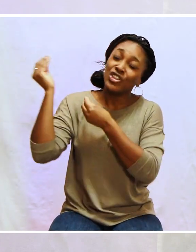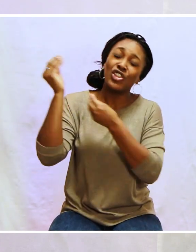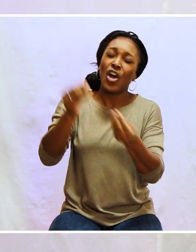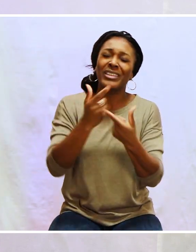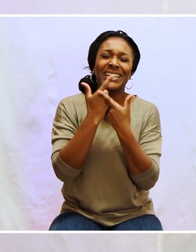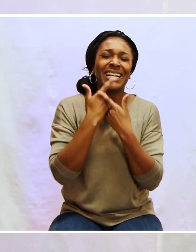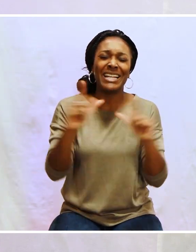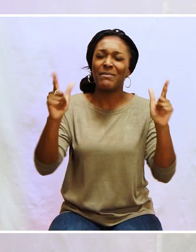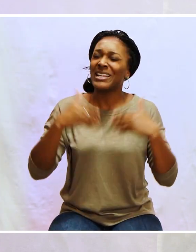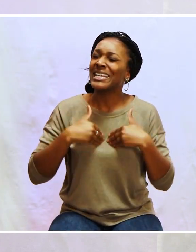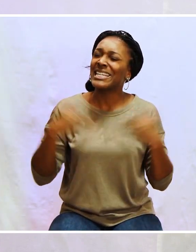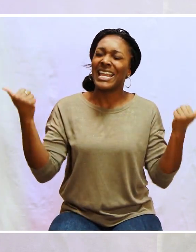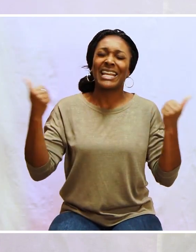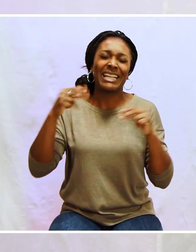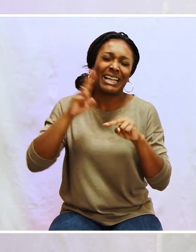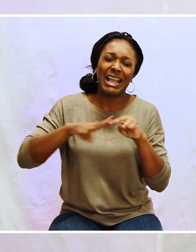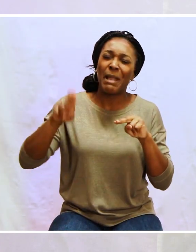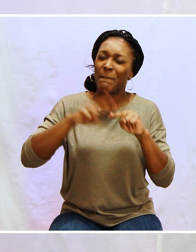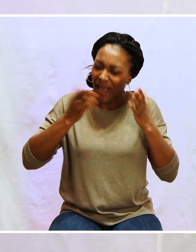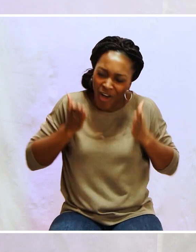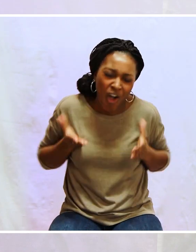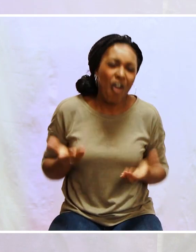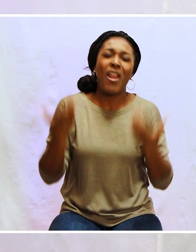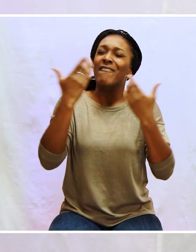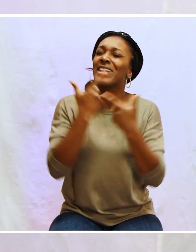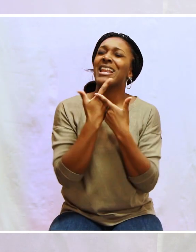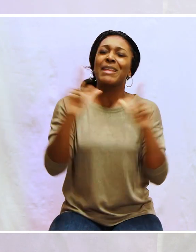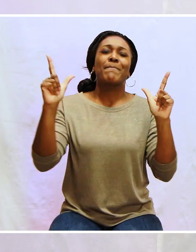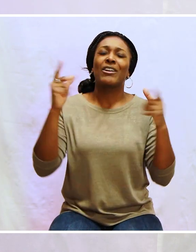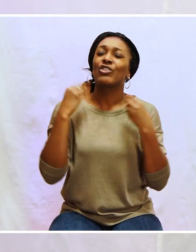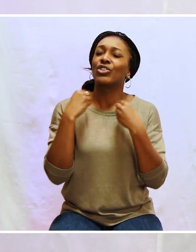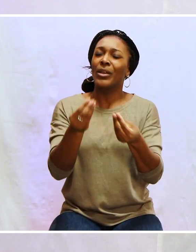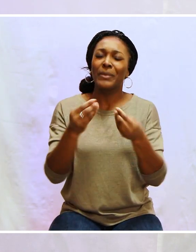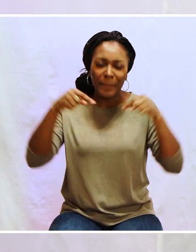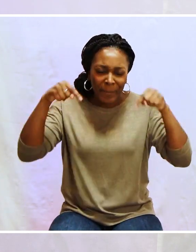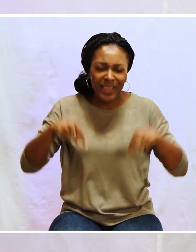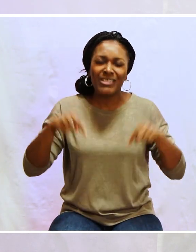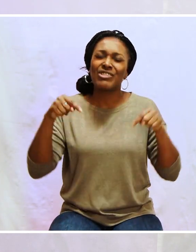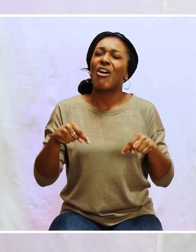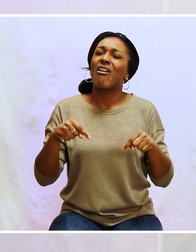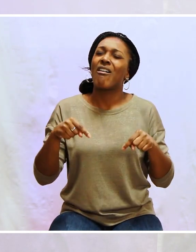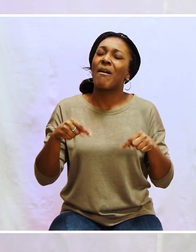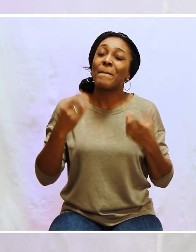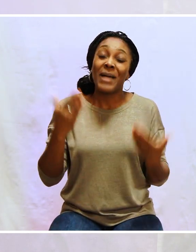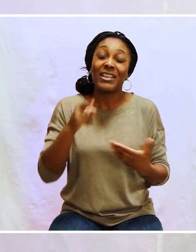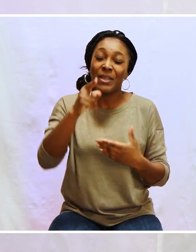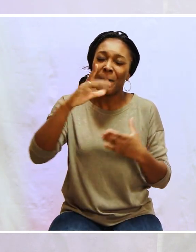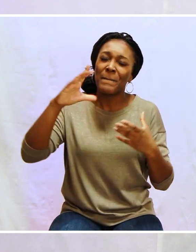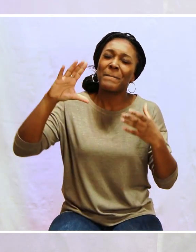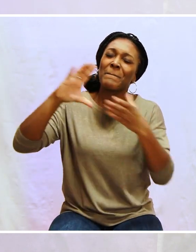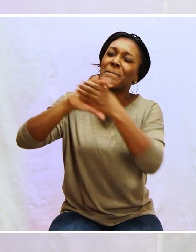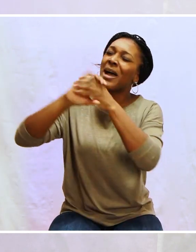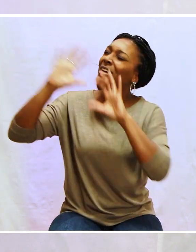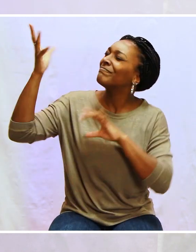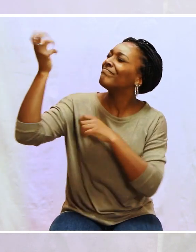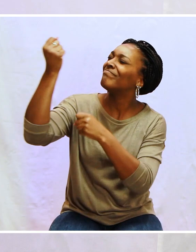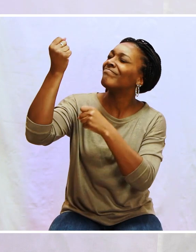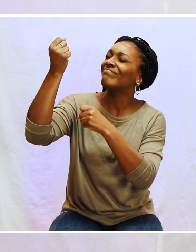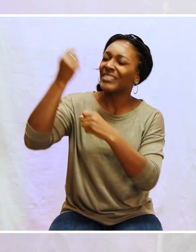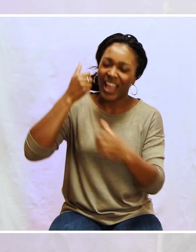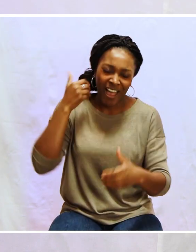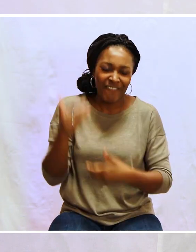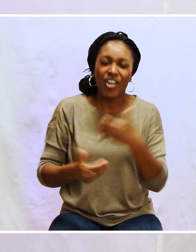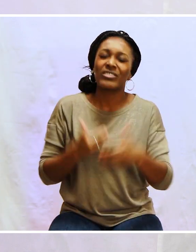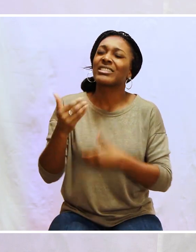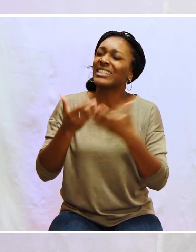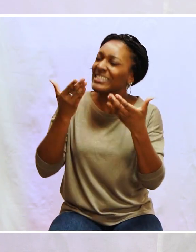libérés, guéris, restaurés et affranchis, Seigneur. Et qu'ils puissent maintenant prendre ta main, avancer, te servir et voir,